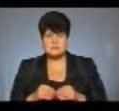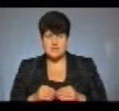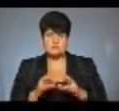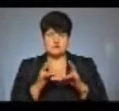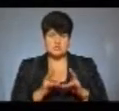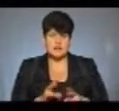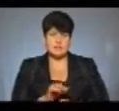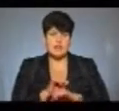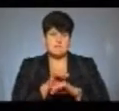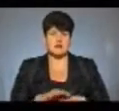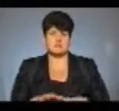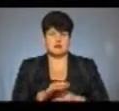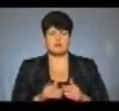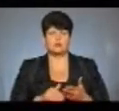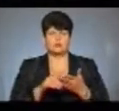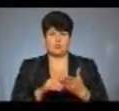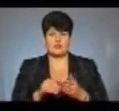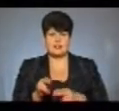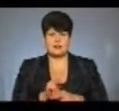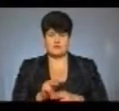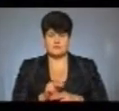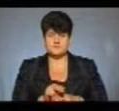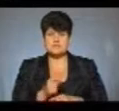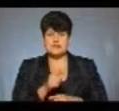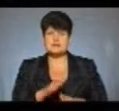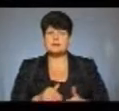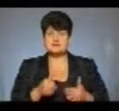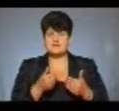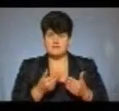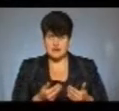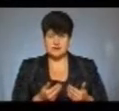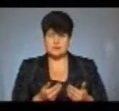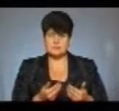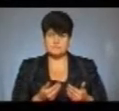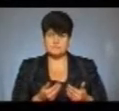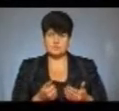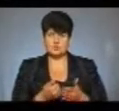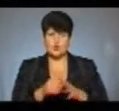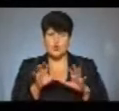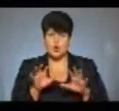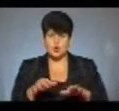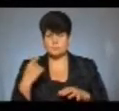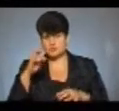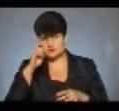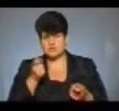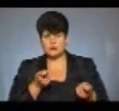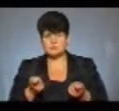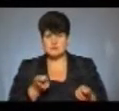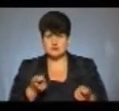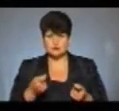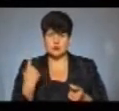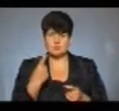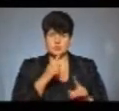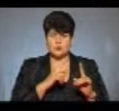постраждалих на Майдані допомоги на лікування. За їхнім зверненням до голів обласної державної адміністрації, до